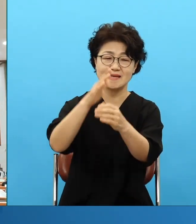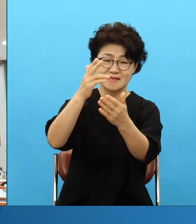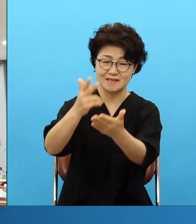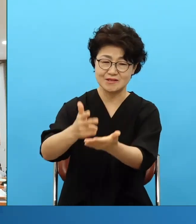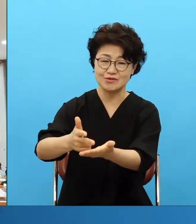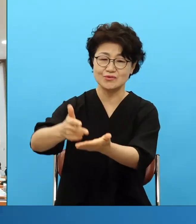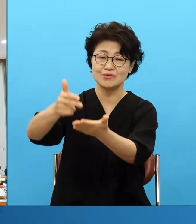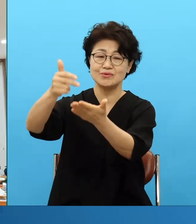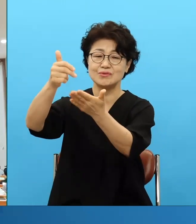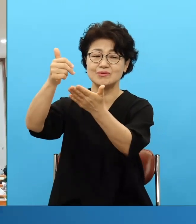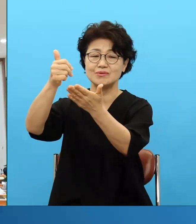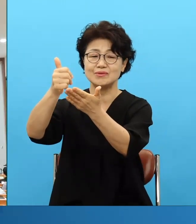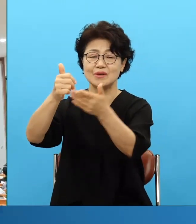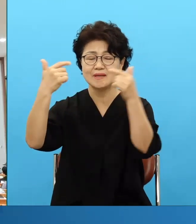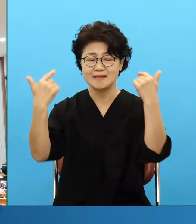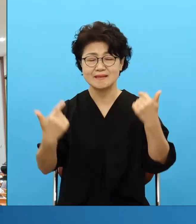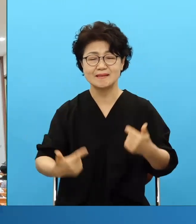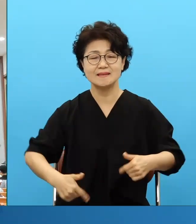사랑하신 주